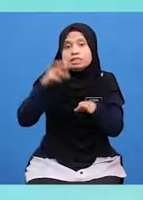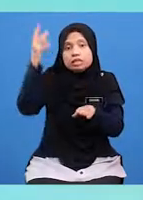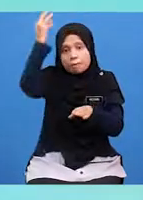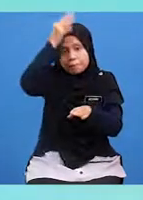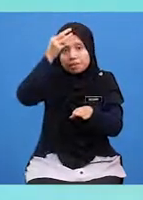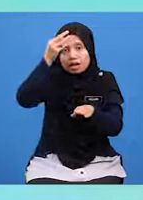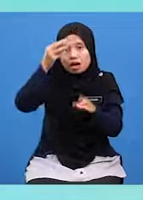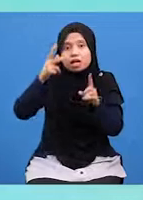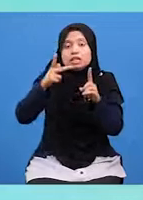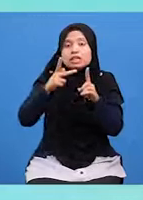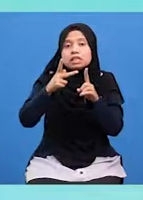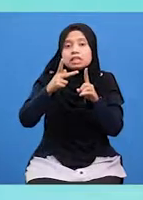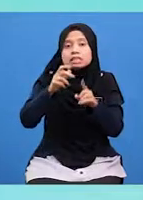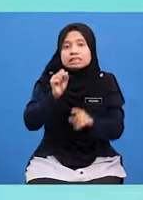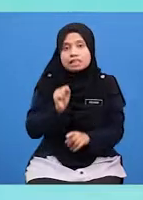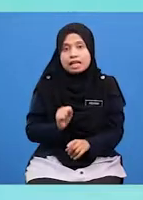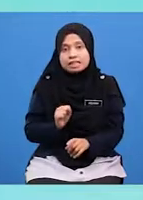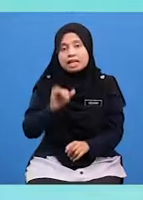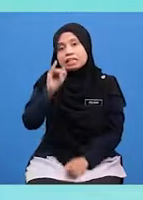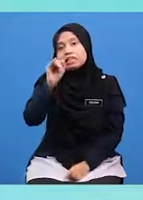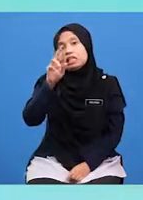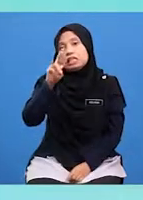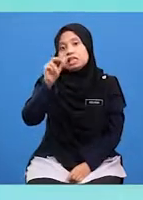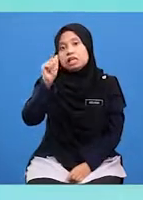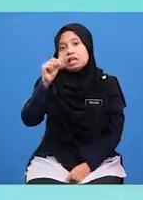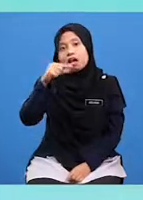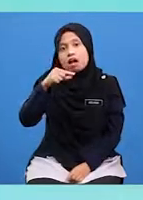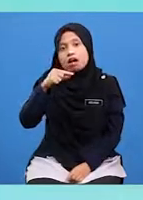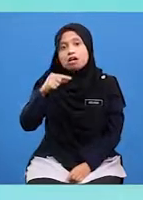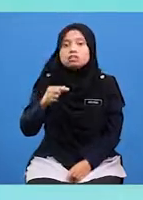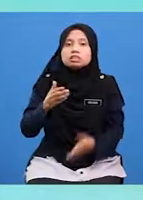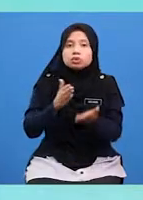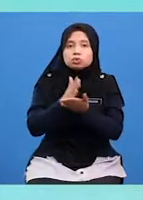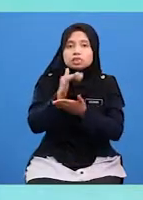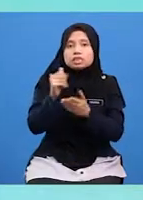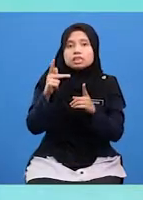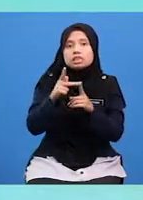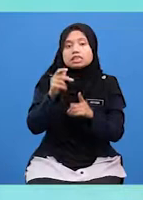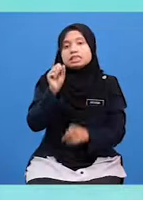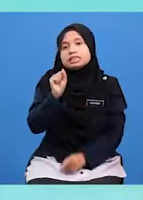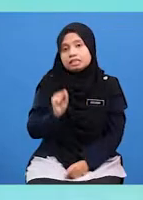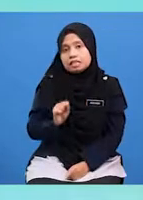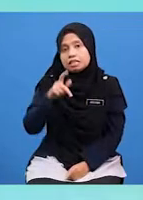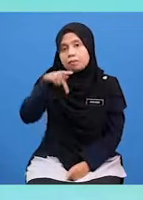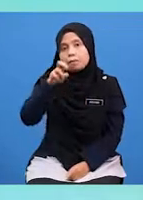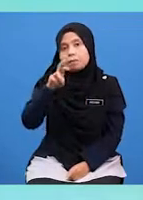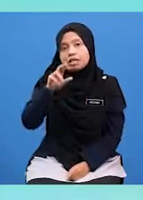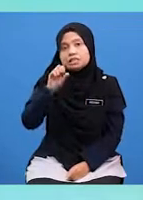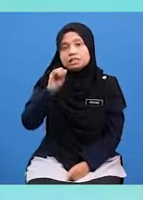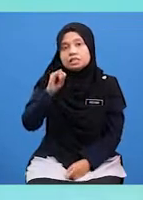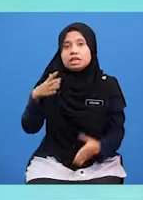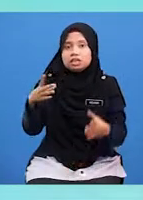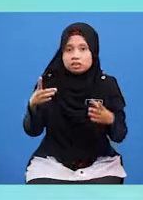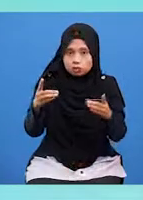menuju ke selatan Iraq dan seterusnya ke selatan Parsi dan akhirnya sampai di kota